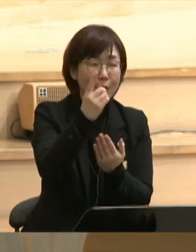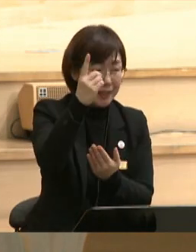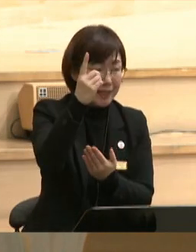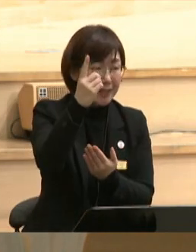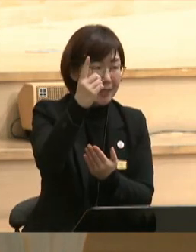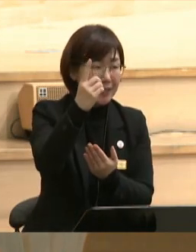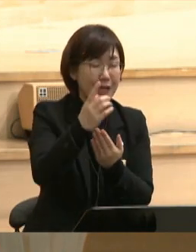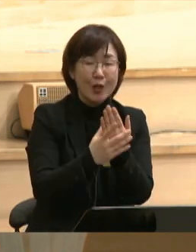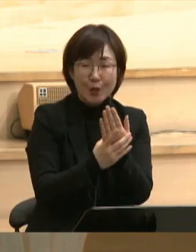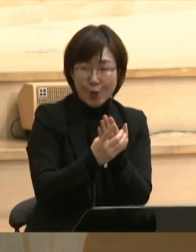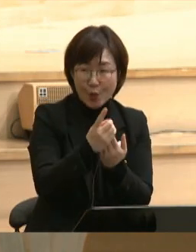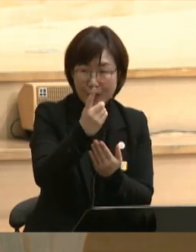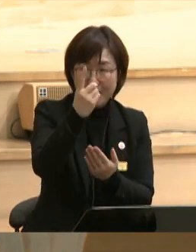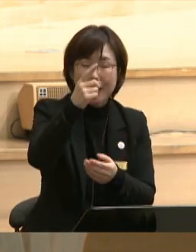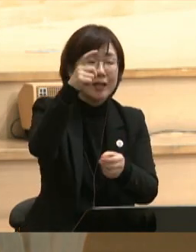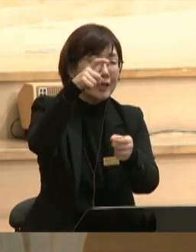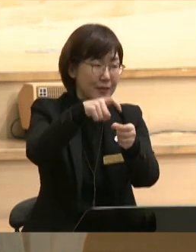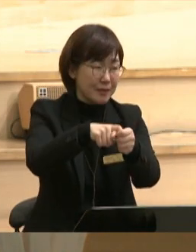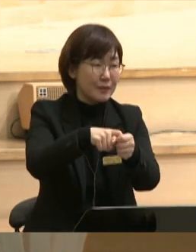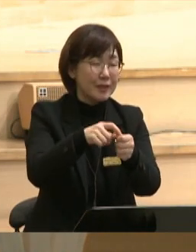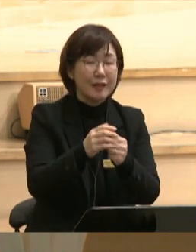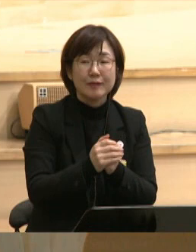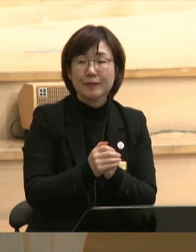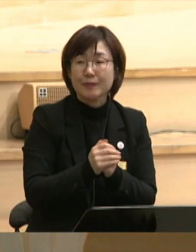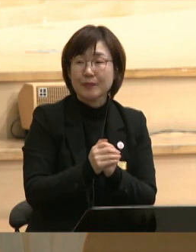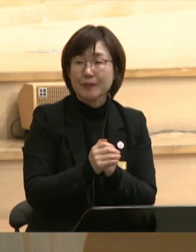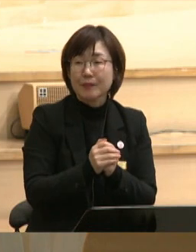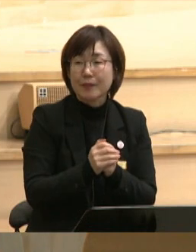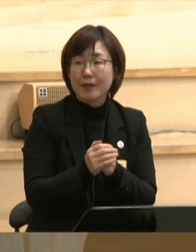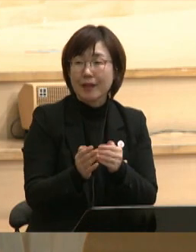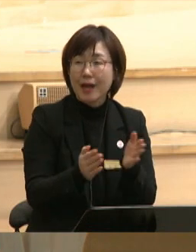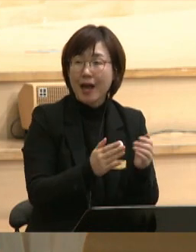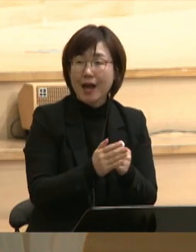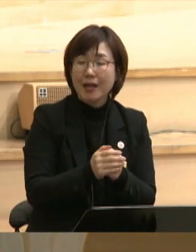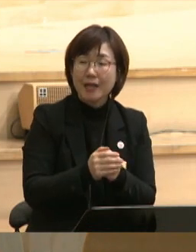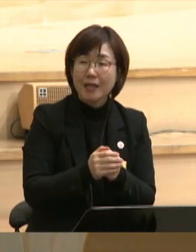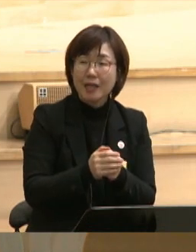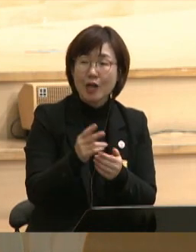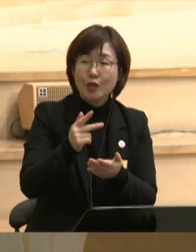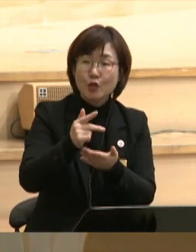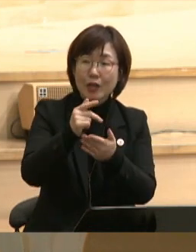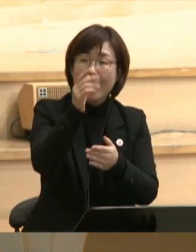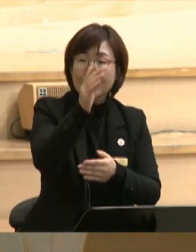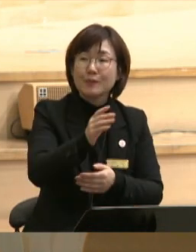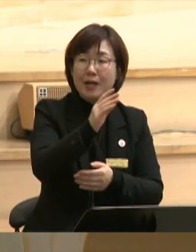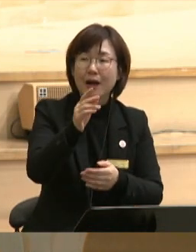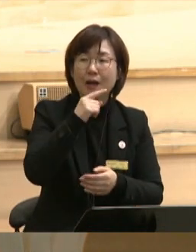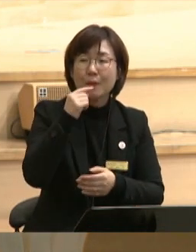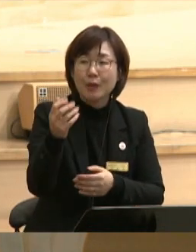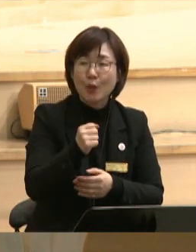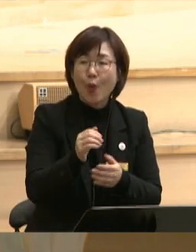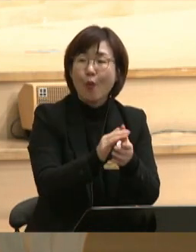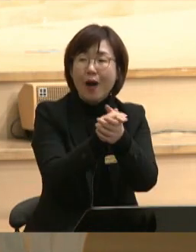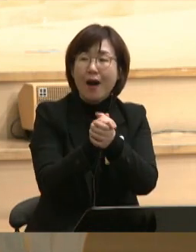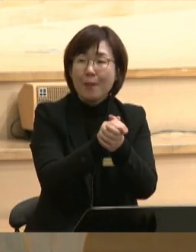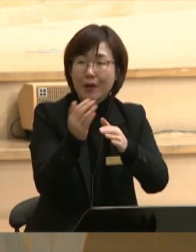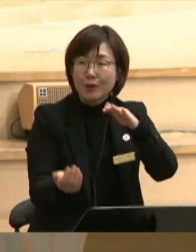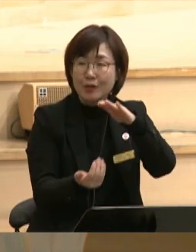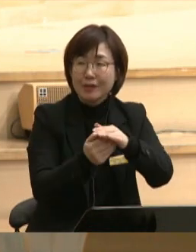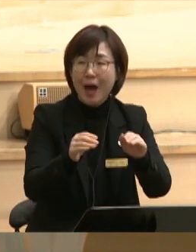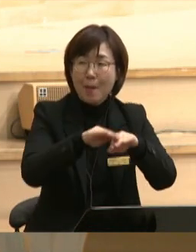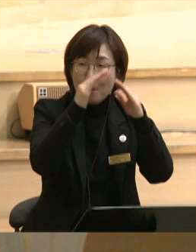하려 함이시니라 골로새서 1장 20절도 한번 읽어볼까요 시작 그의 십자가의 피로 화평을 이루사